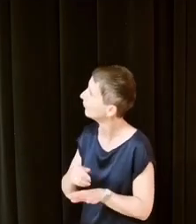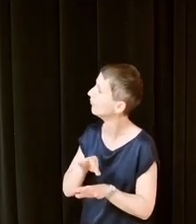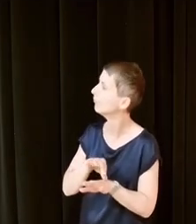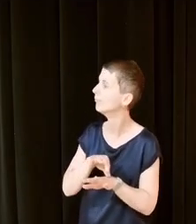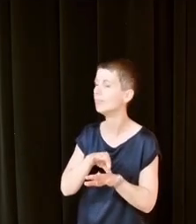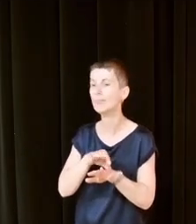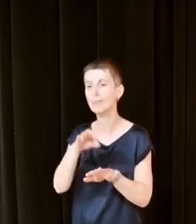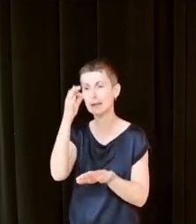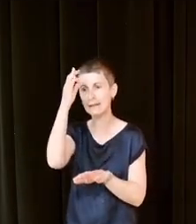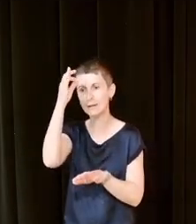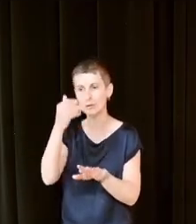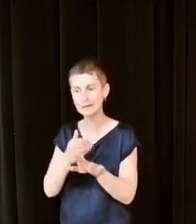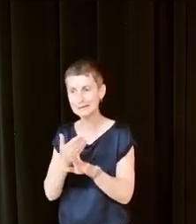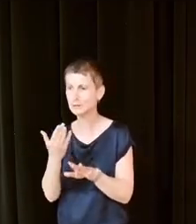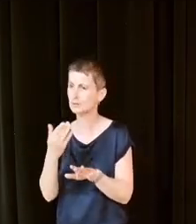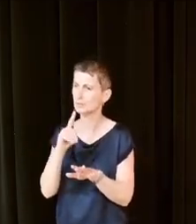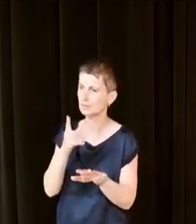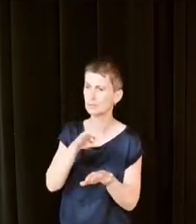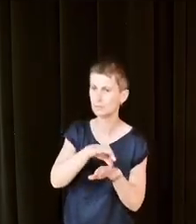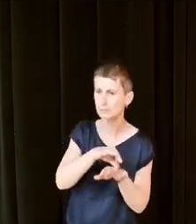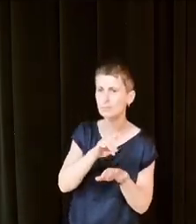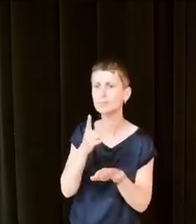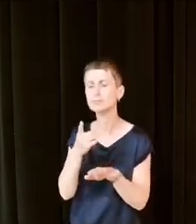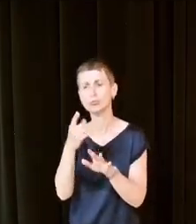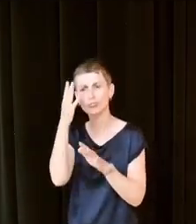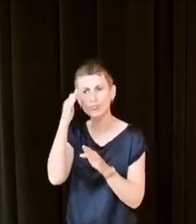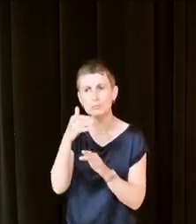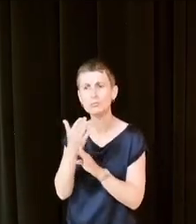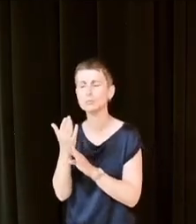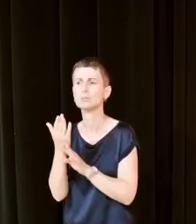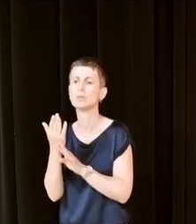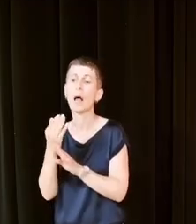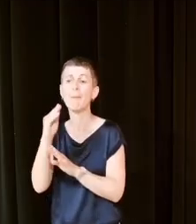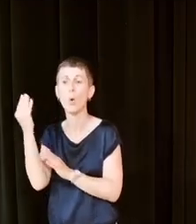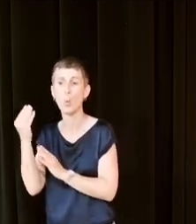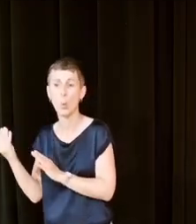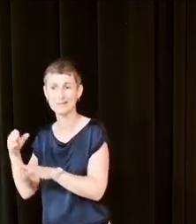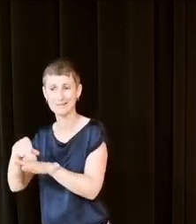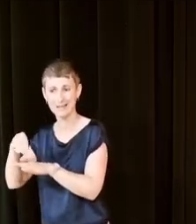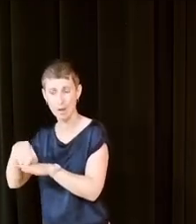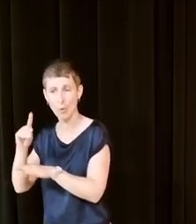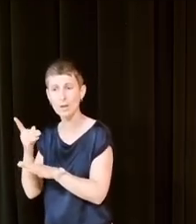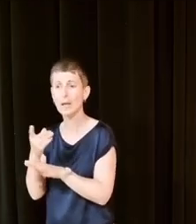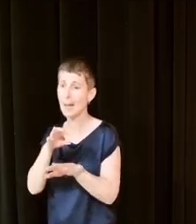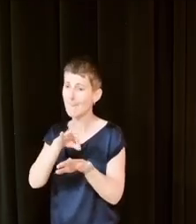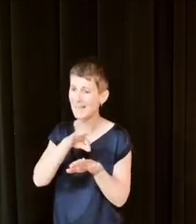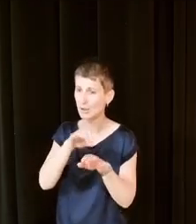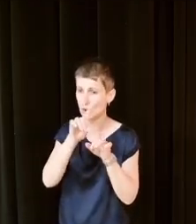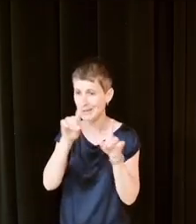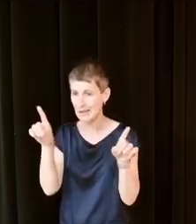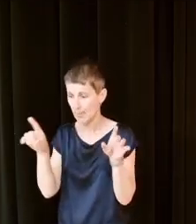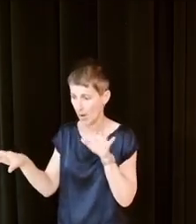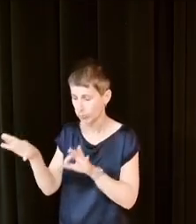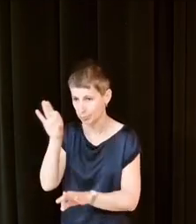nicht die Medizin sein muss. Es können Biologen sein, können Chemiker sein, aber eben auch Kunsttherapeuten sein, die sich ein medizinisches Thema ausgesucht haben und